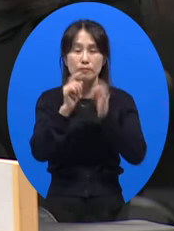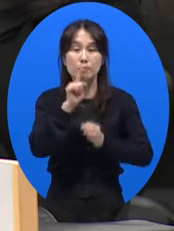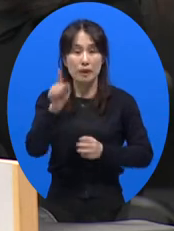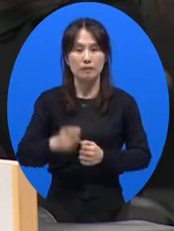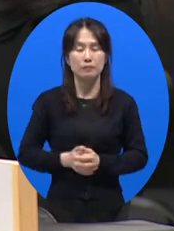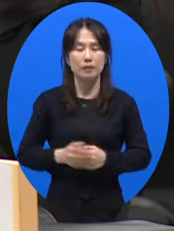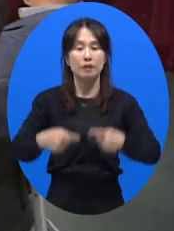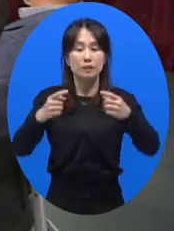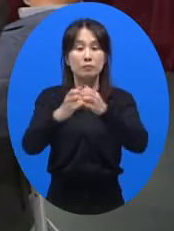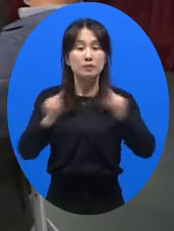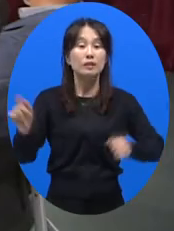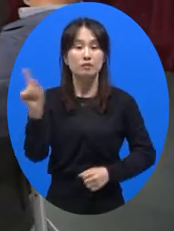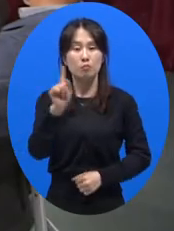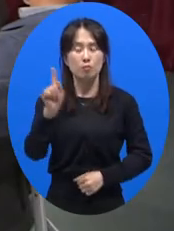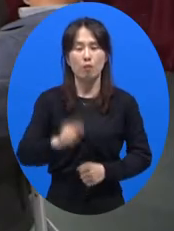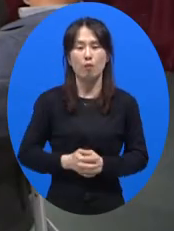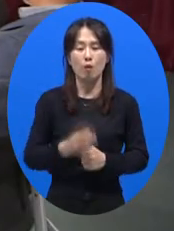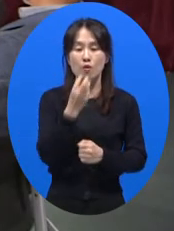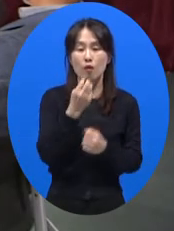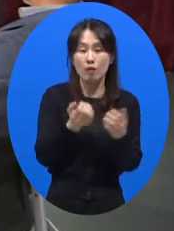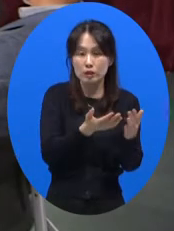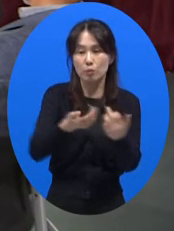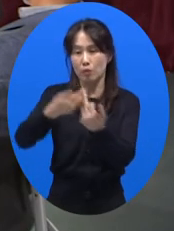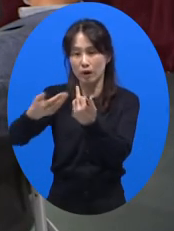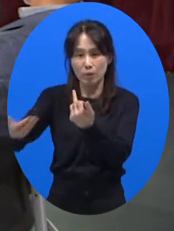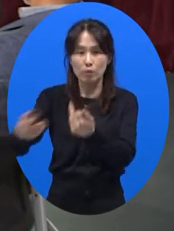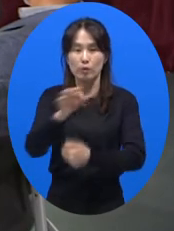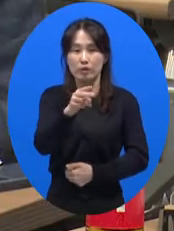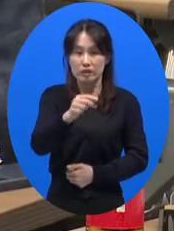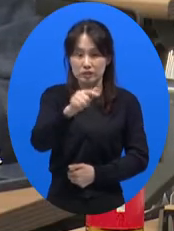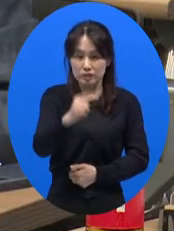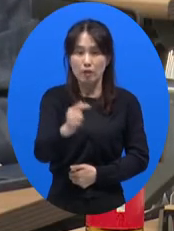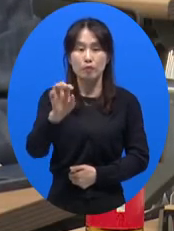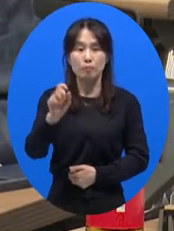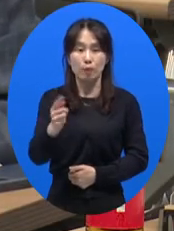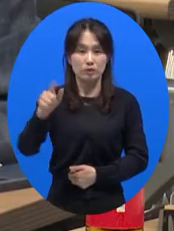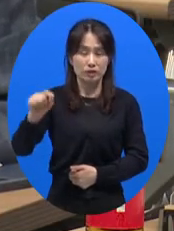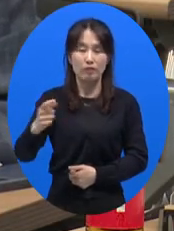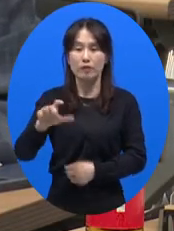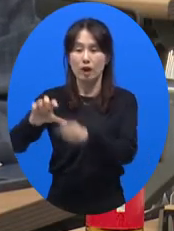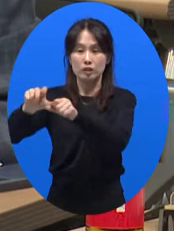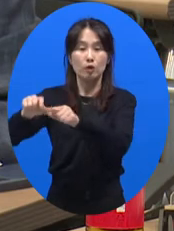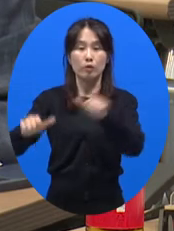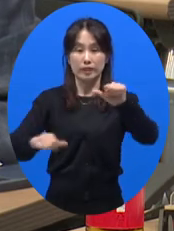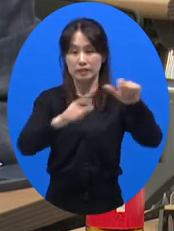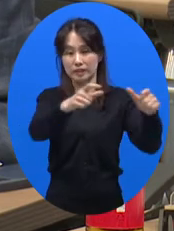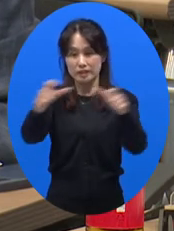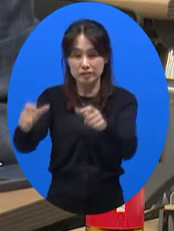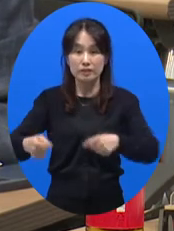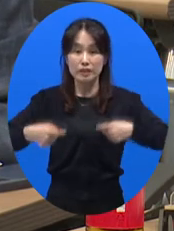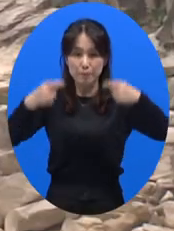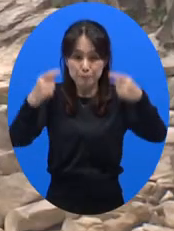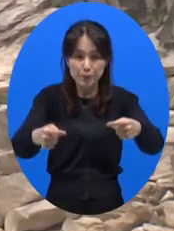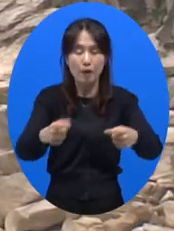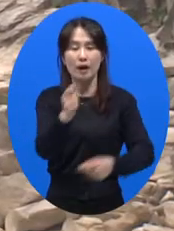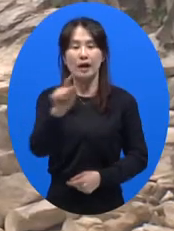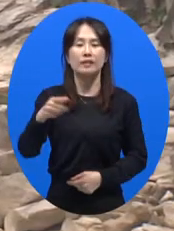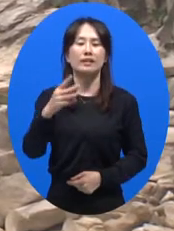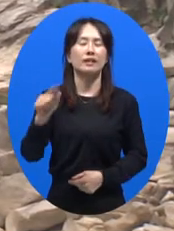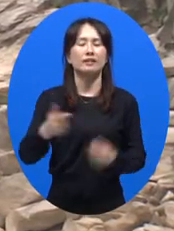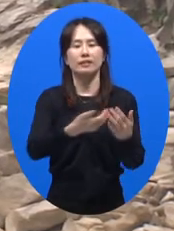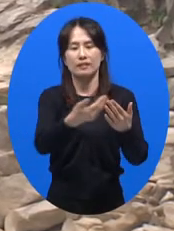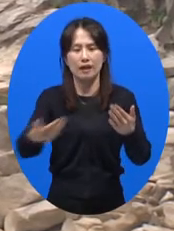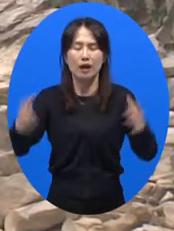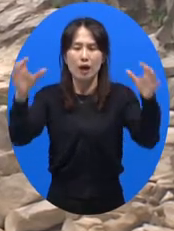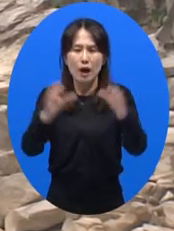지자체가 참여하는 한탄강 세계 지질공원 통합 관리 기구를 구성하자는 의견을 제시했습니다 이를